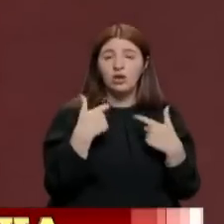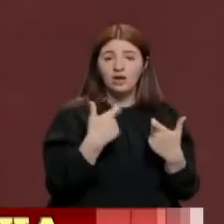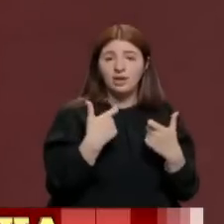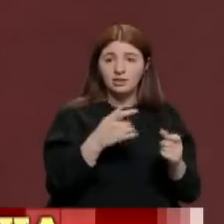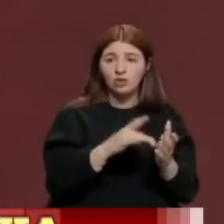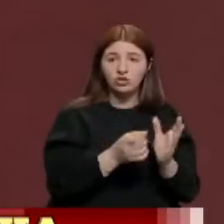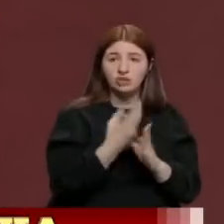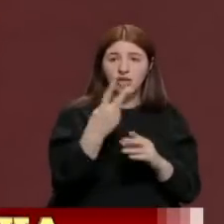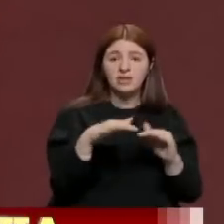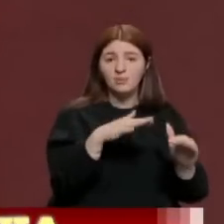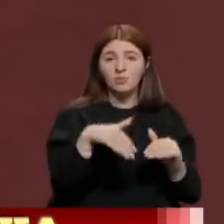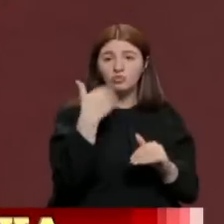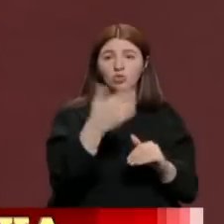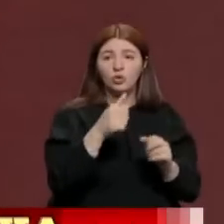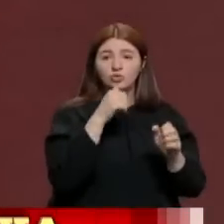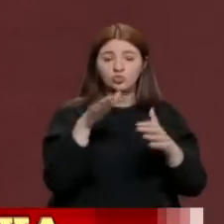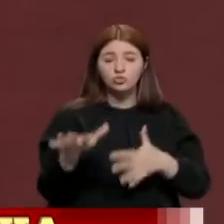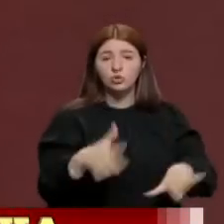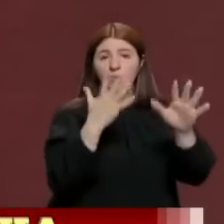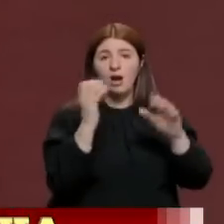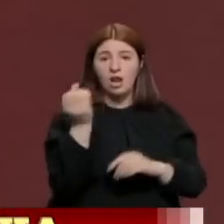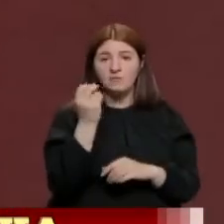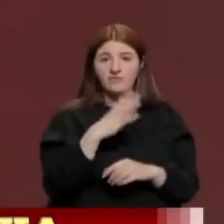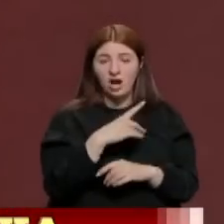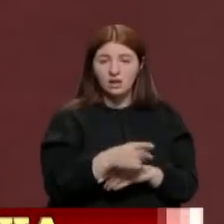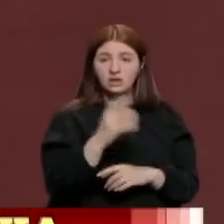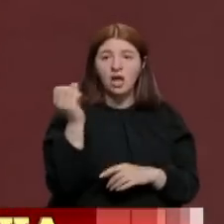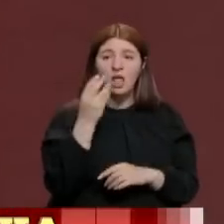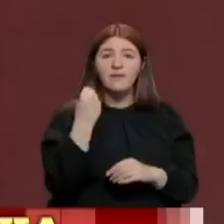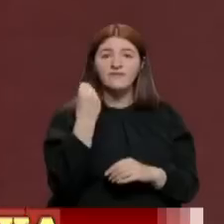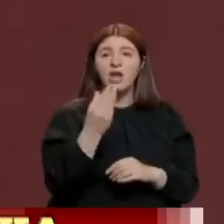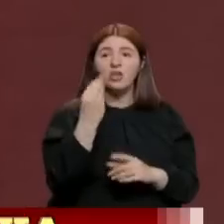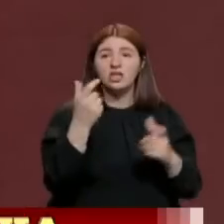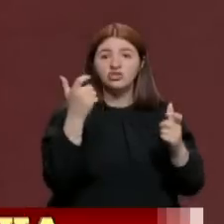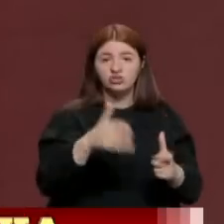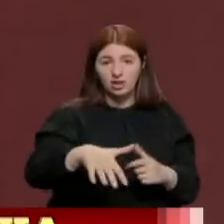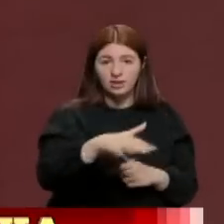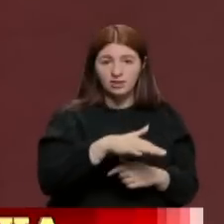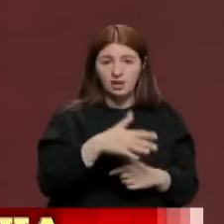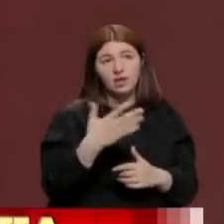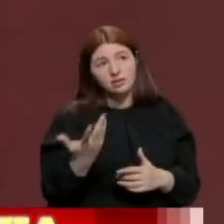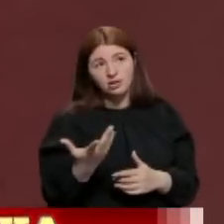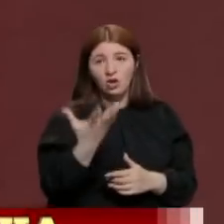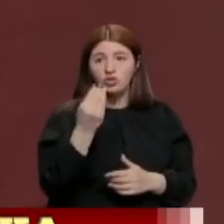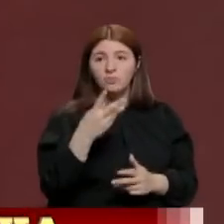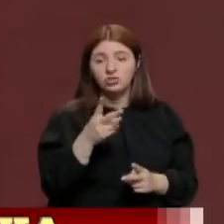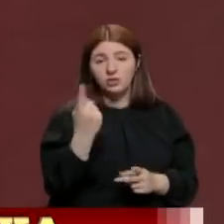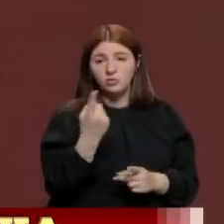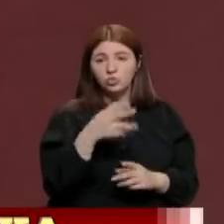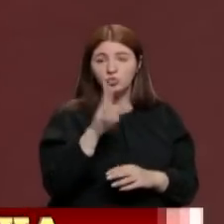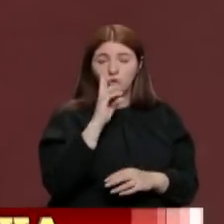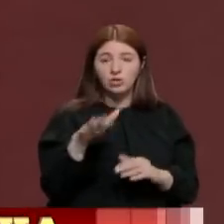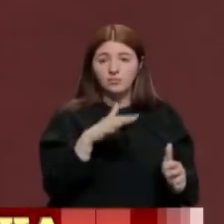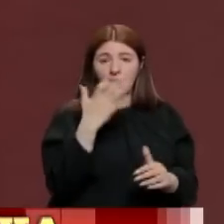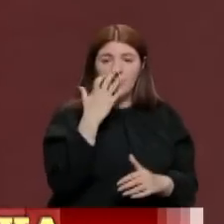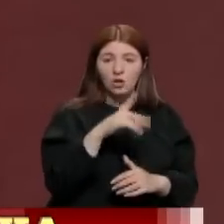Hatay'da meydana gelen iki depremden sonra tsunami alarmı verildi. Tsunami alarmı verilen şehirde, ki olası bir sonuçtu, bir deprem